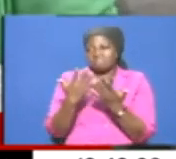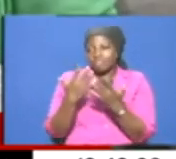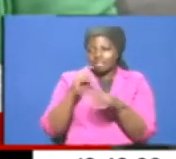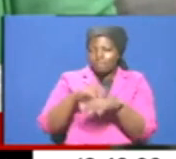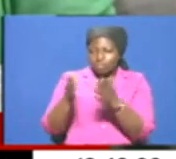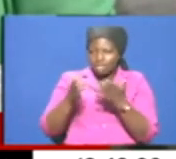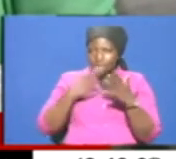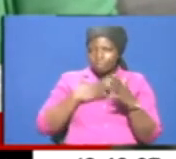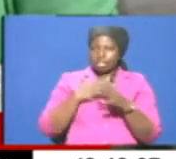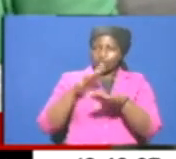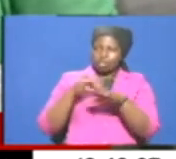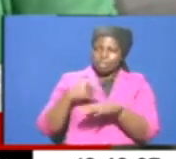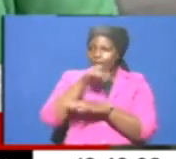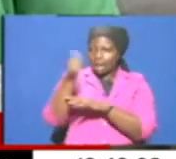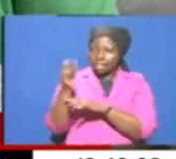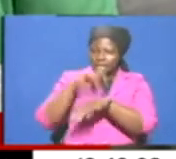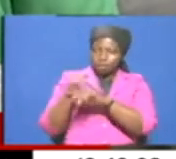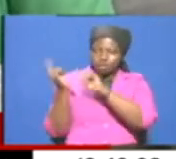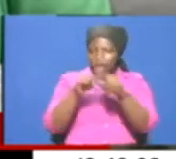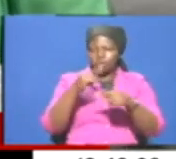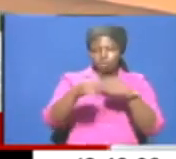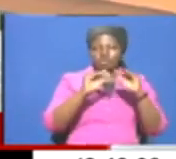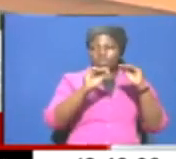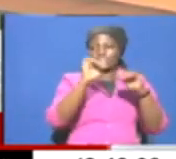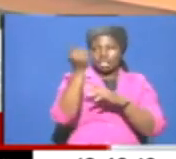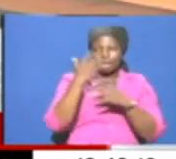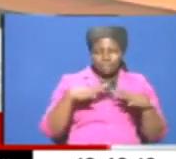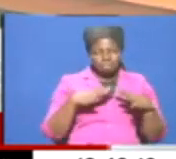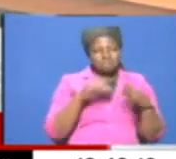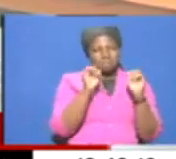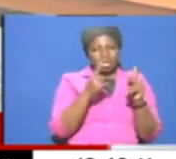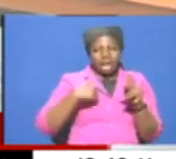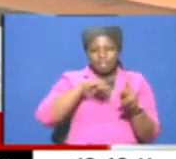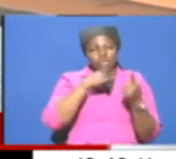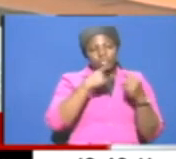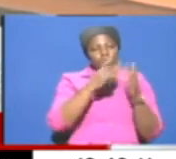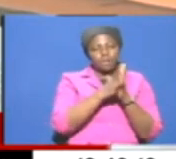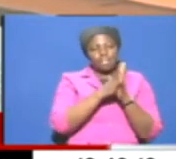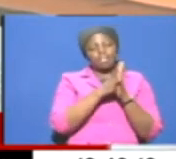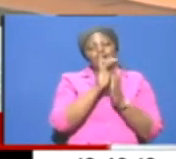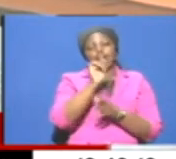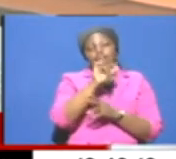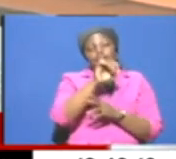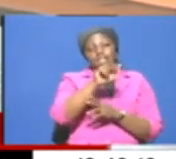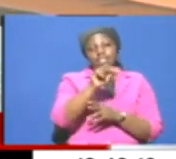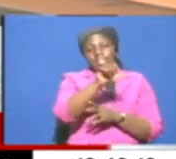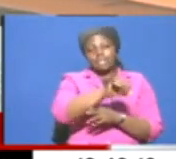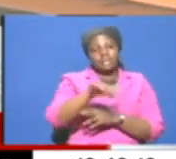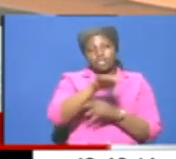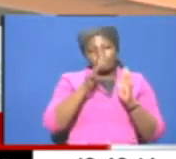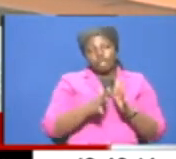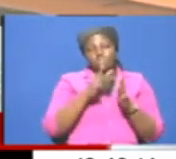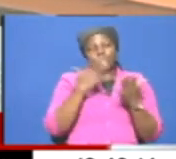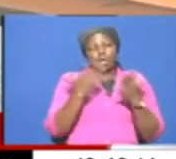kuelimisha Wakenya wenzetu. Nimeshukuru. So daktari mtazamaji, tumekuwa tukimhusisha mwana mazingira Agnes Murage ambaye tumekuwa tukijadili masuala